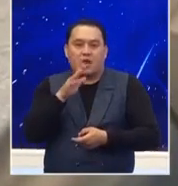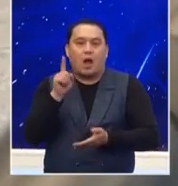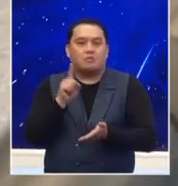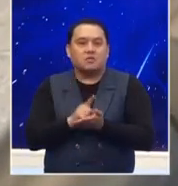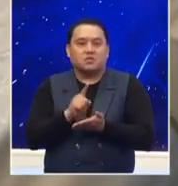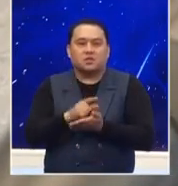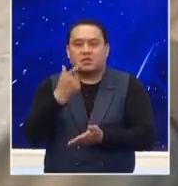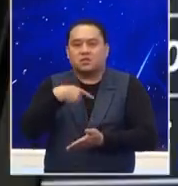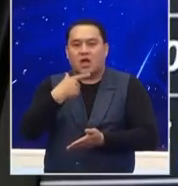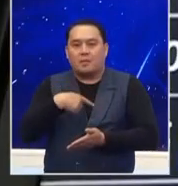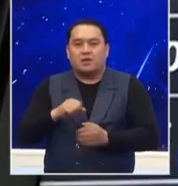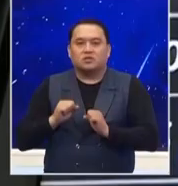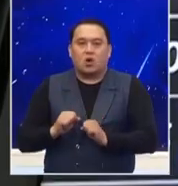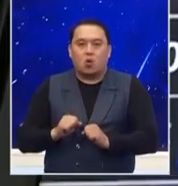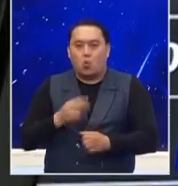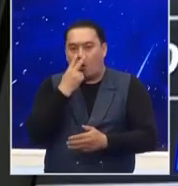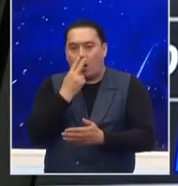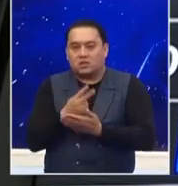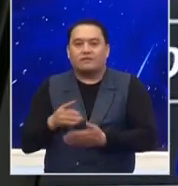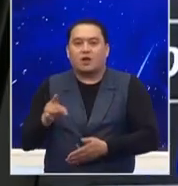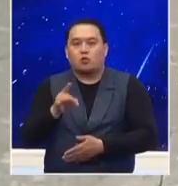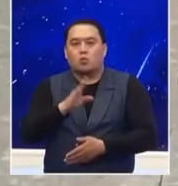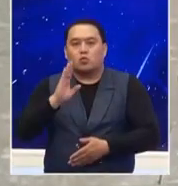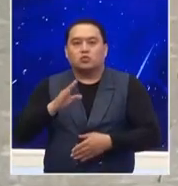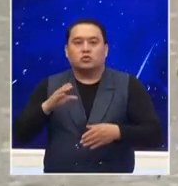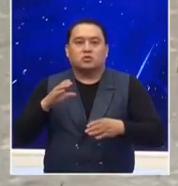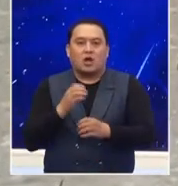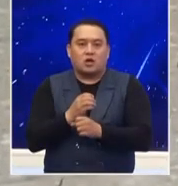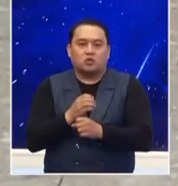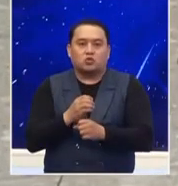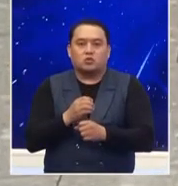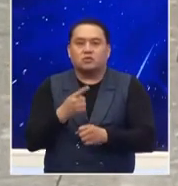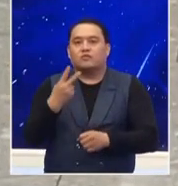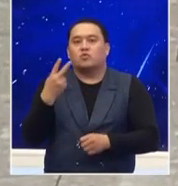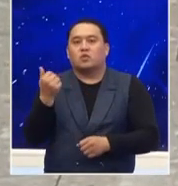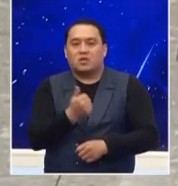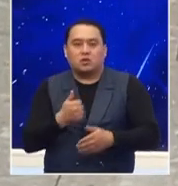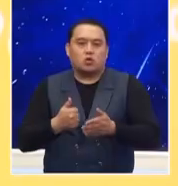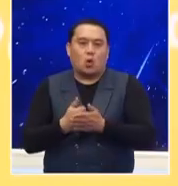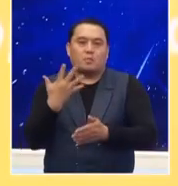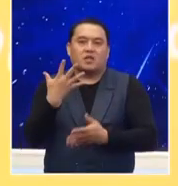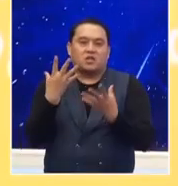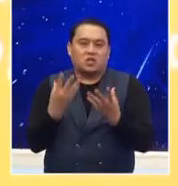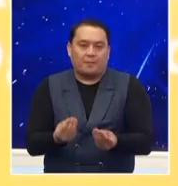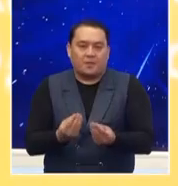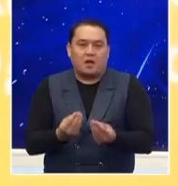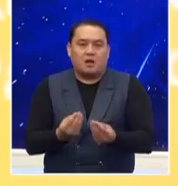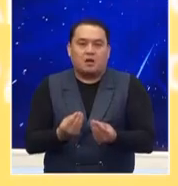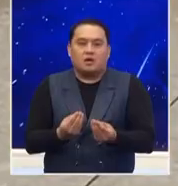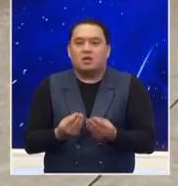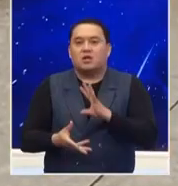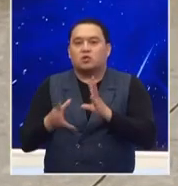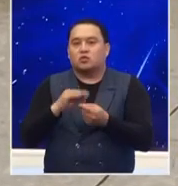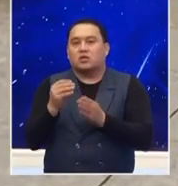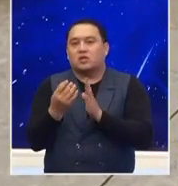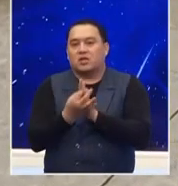обязательной самоизоляции для пассажиров из указанных регионов будет сокращен с 2 недель до 5 дней в случае